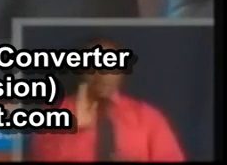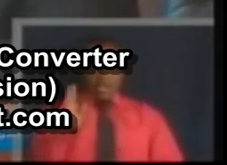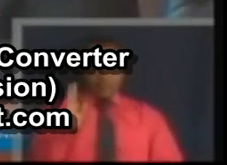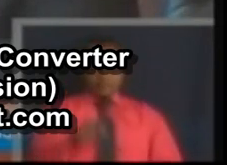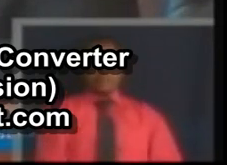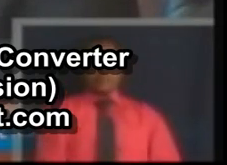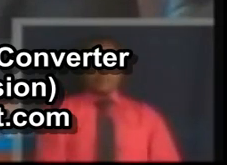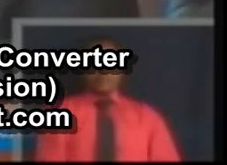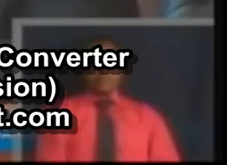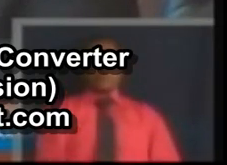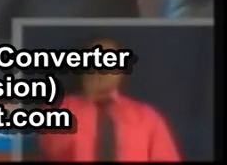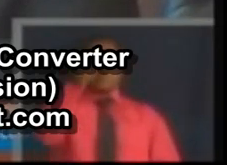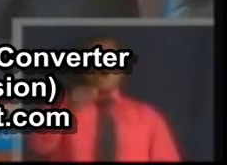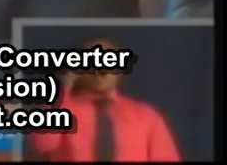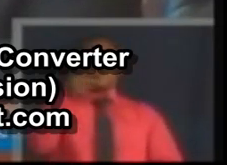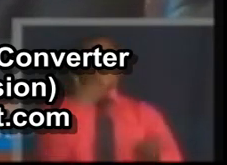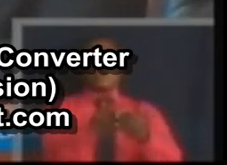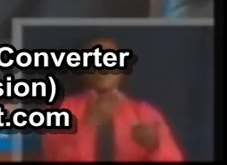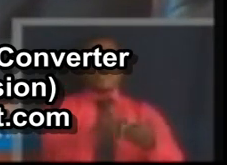Wale wanaopendekeza kwamba tuahirishe,